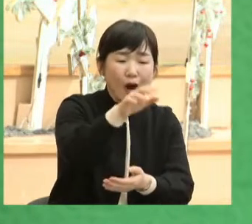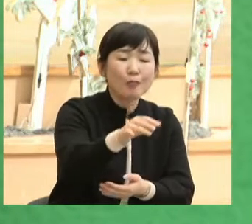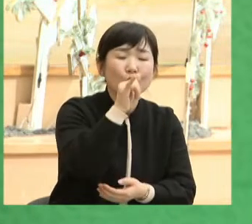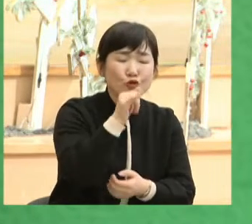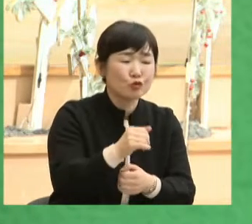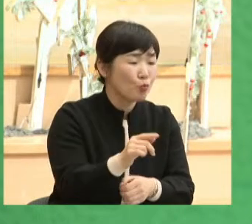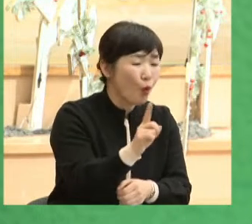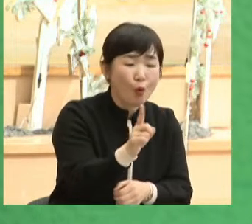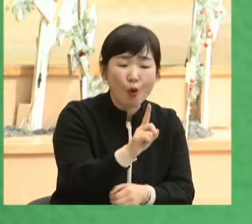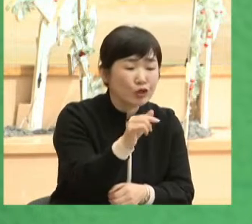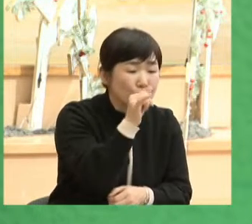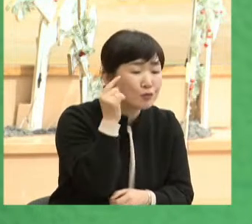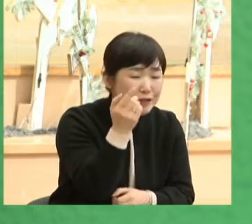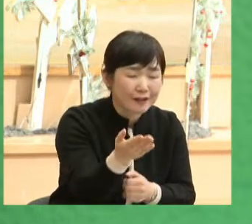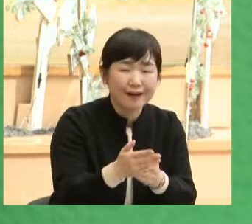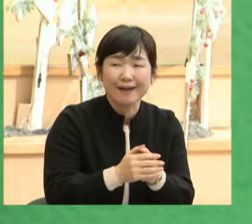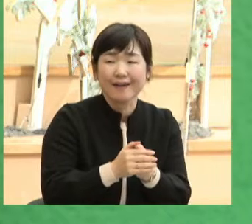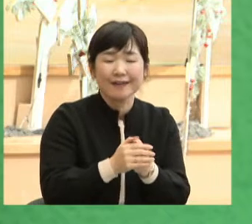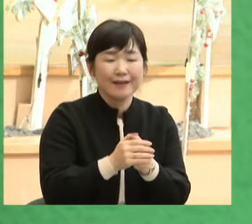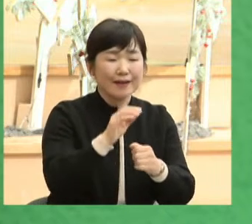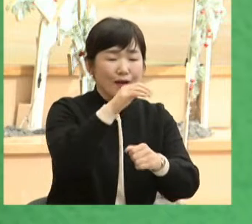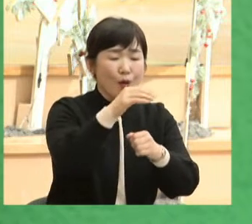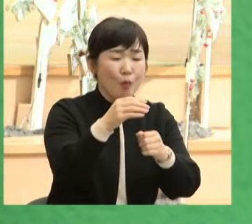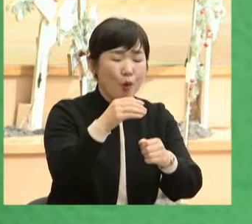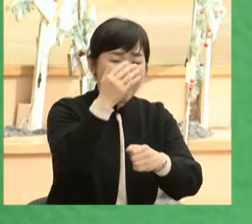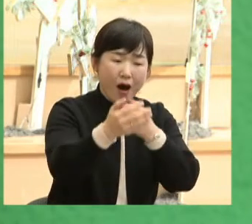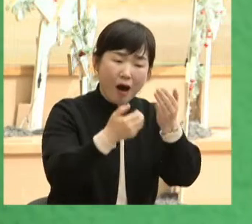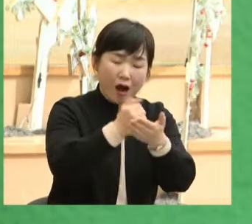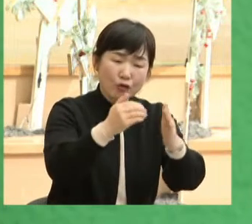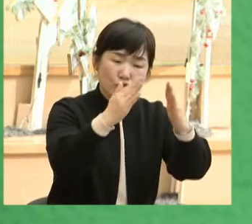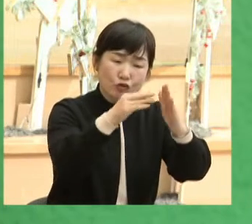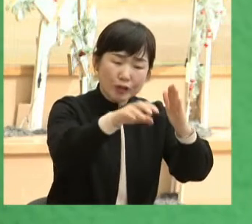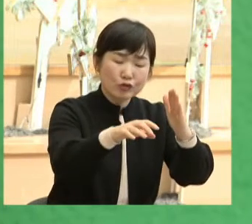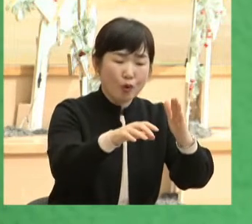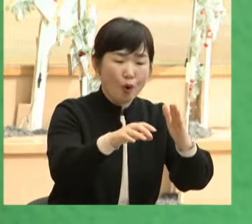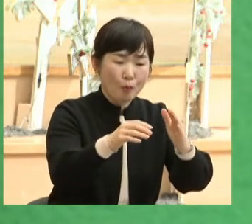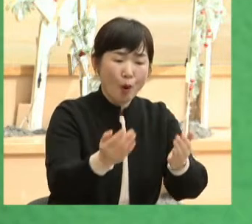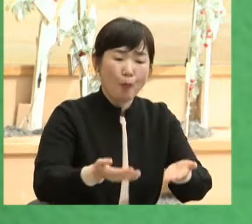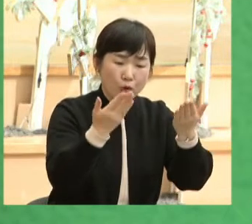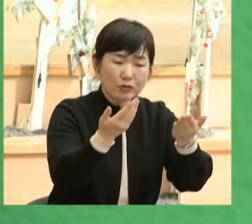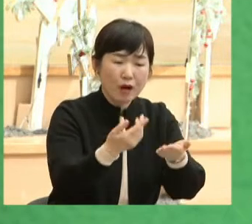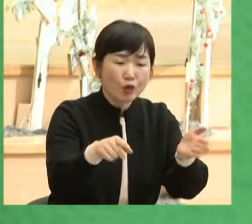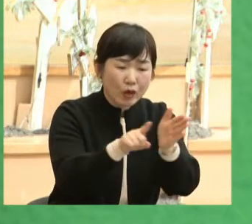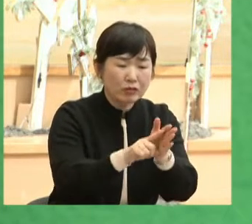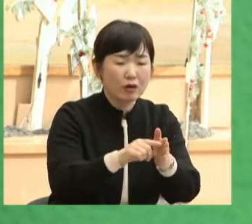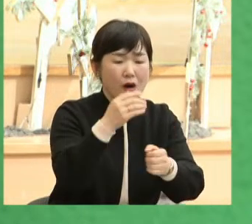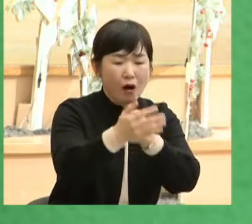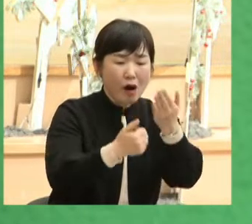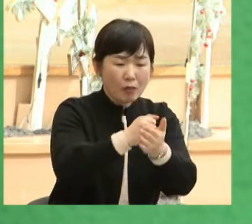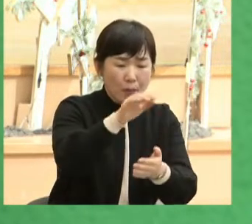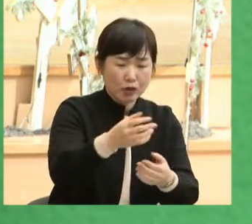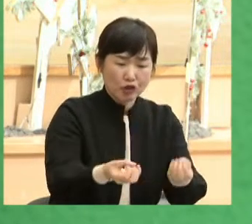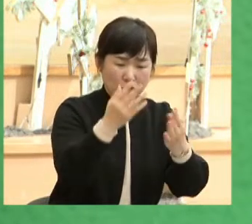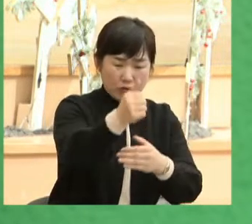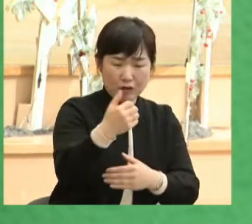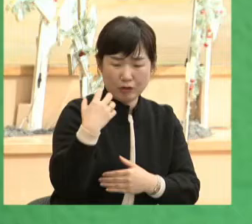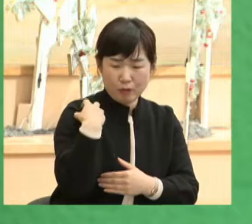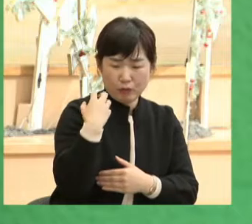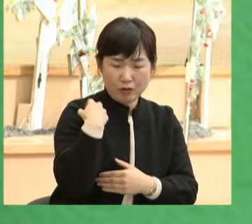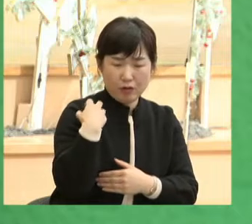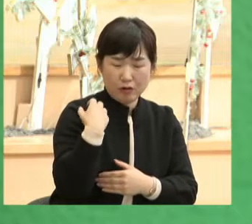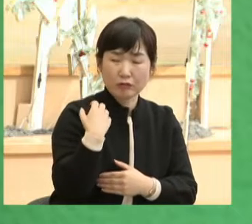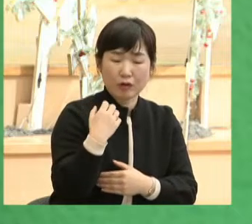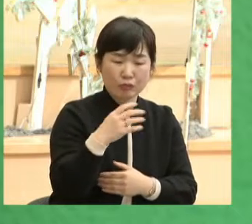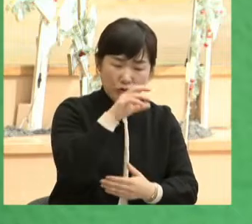그러면 바로 앞이니까 아니 성전에서 봉사를 하려면 당연히 하나님 앞에서 제사장의 직무를 간다는 거지라고 생각을